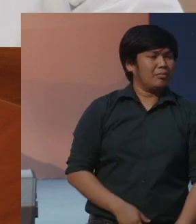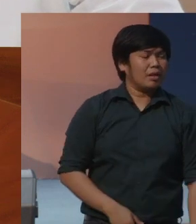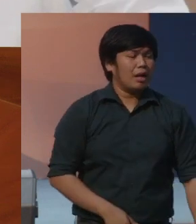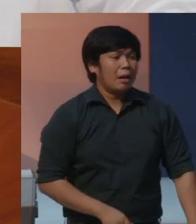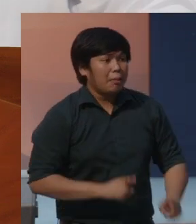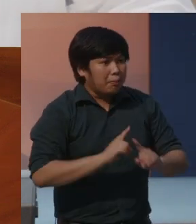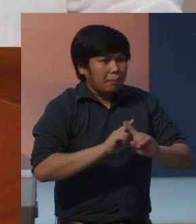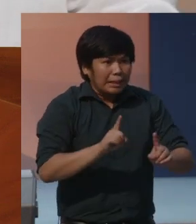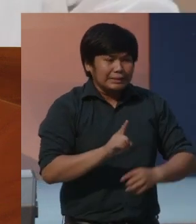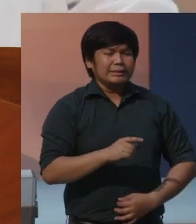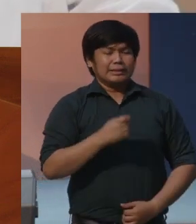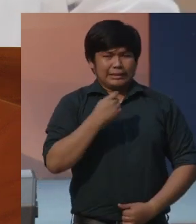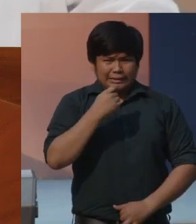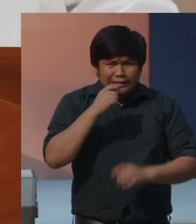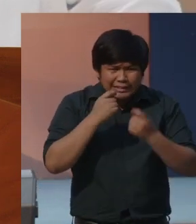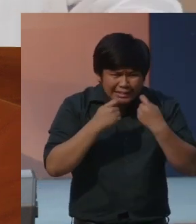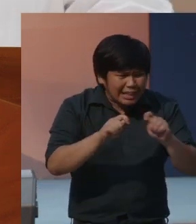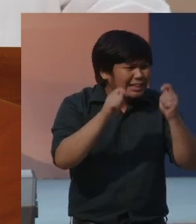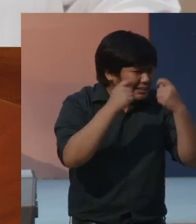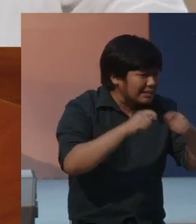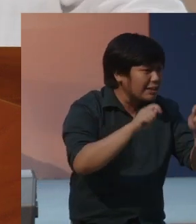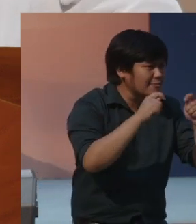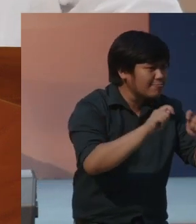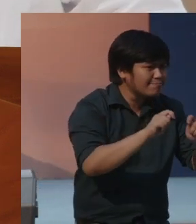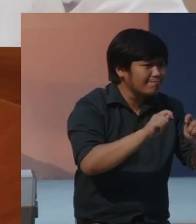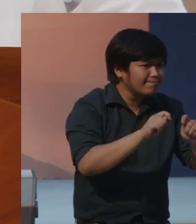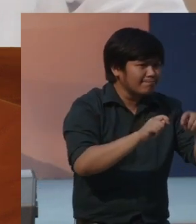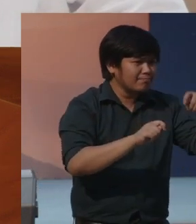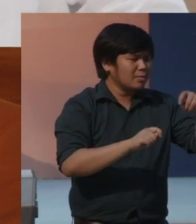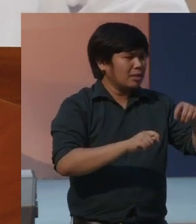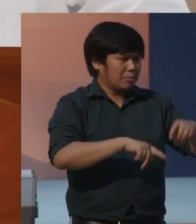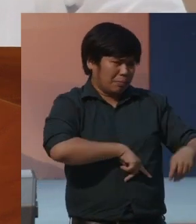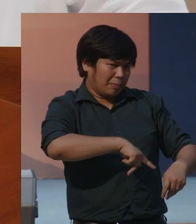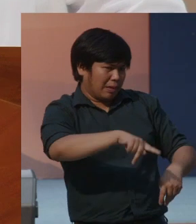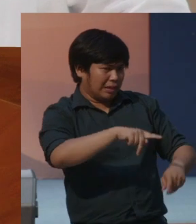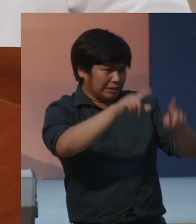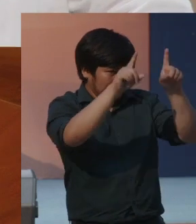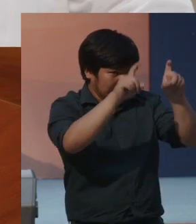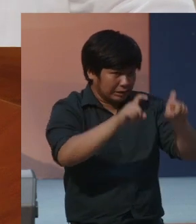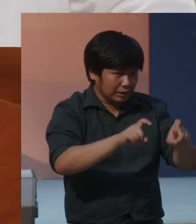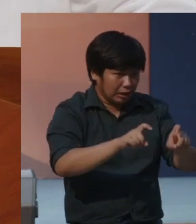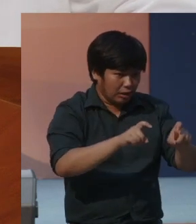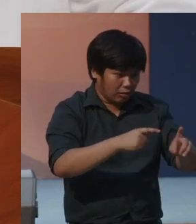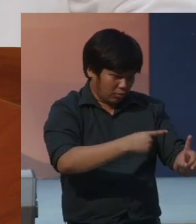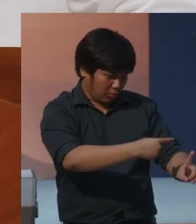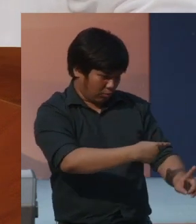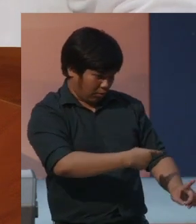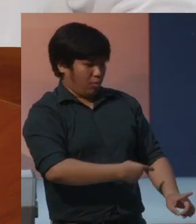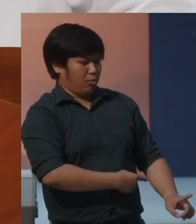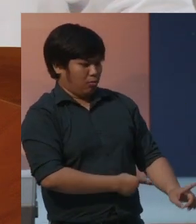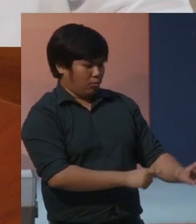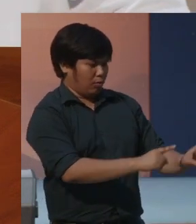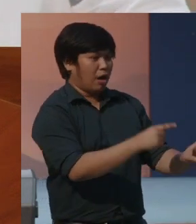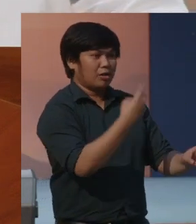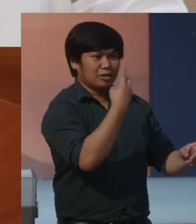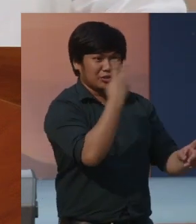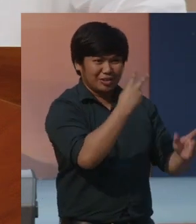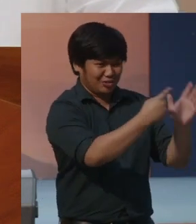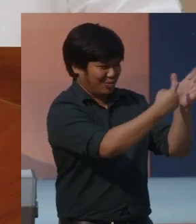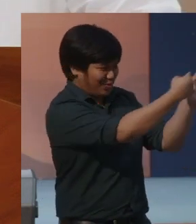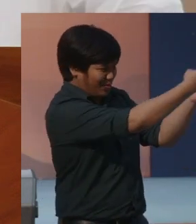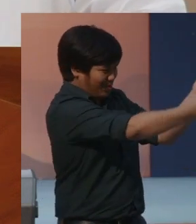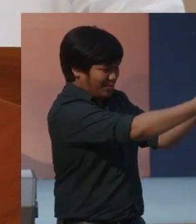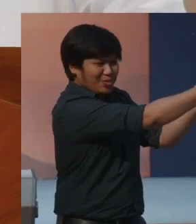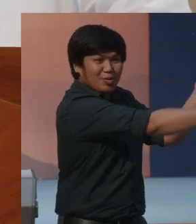Pero para lang matigil yung kanyang kaklase, nag-pregnancy test siya. At nag-positive. So sabi niya, teka muna,